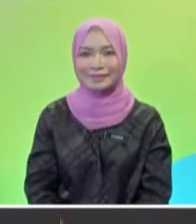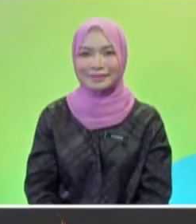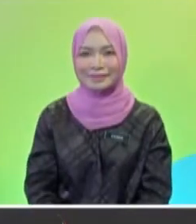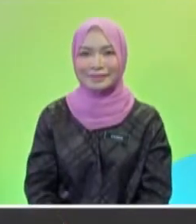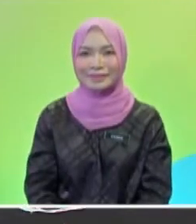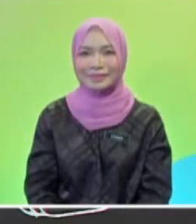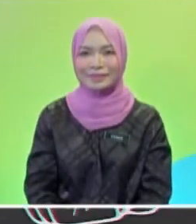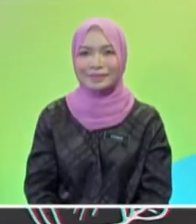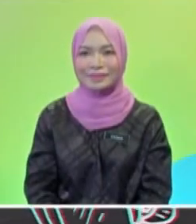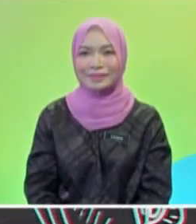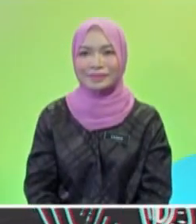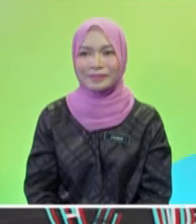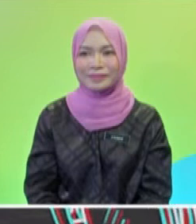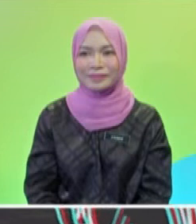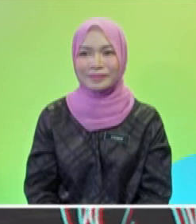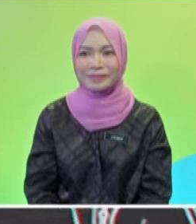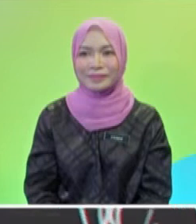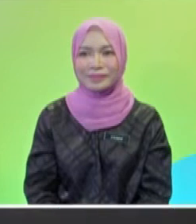ah Belanda